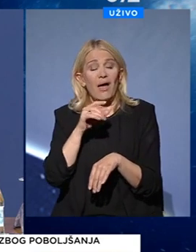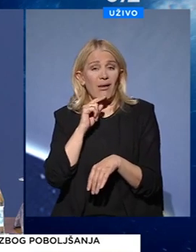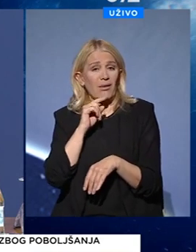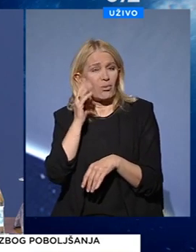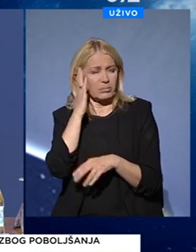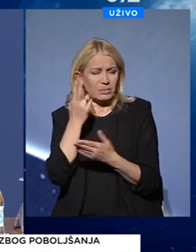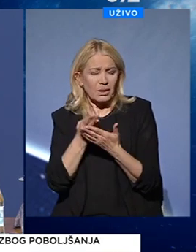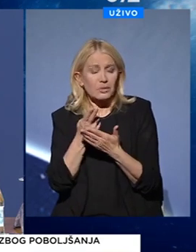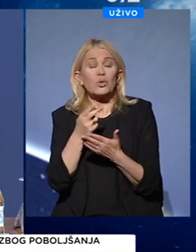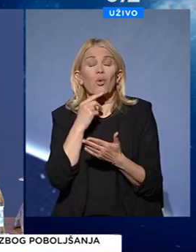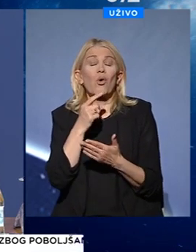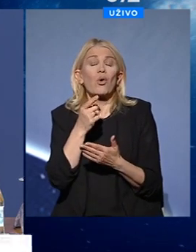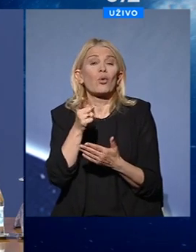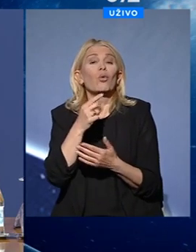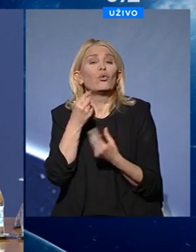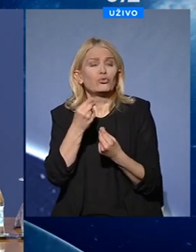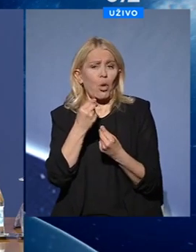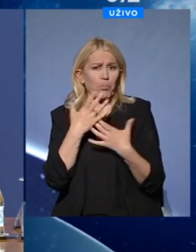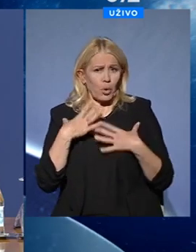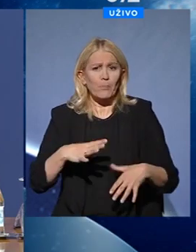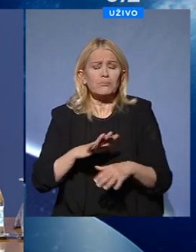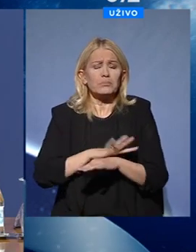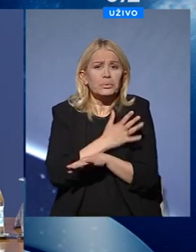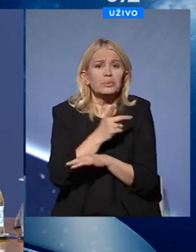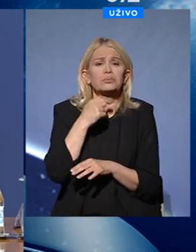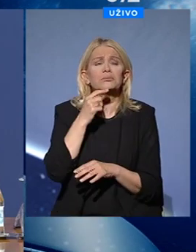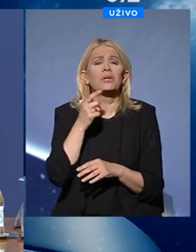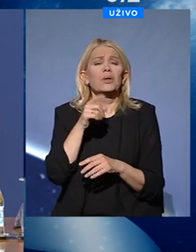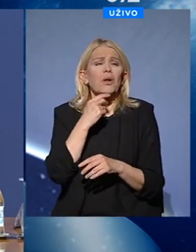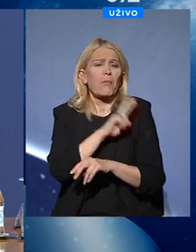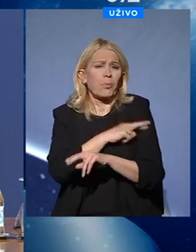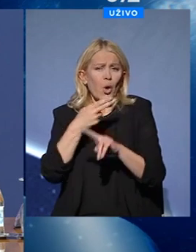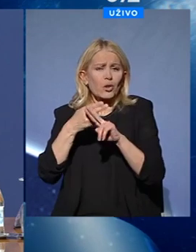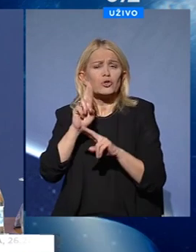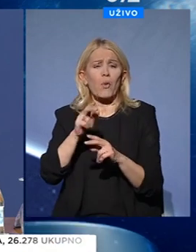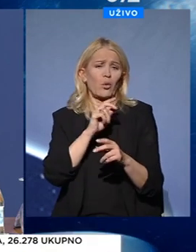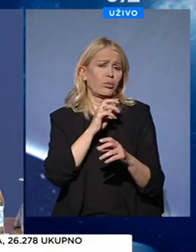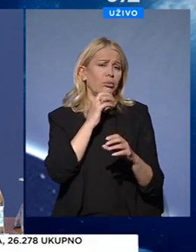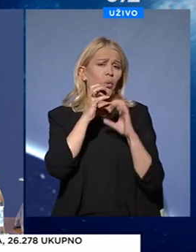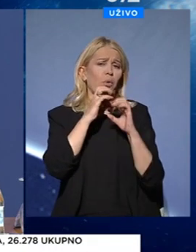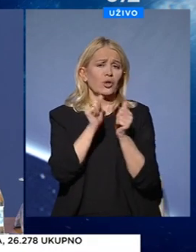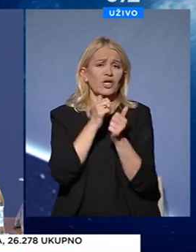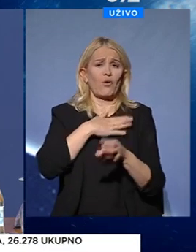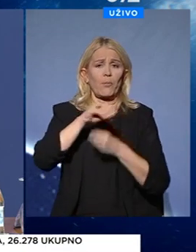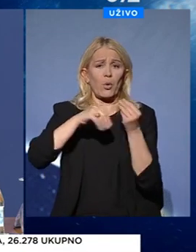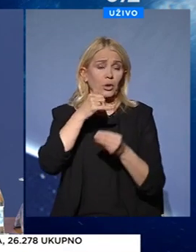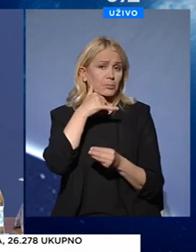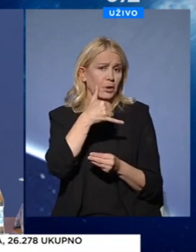koji su praktično u dobrom opštem stanju, koji su po kliničkim odeljenjima, već sami komuniciraju sa svojim familijama.